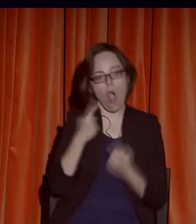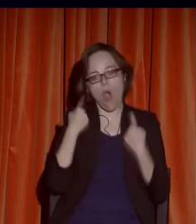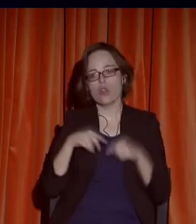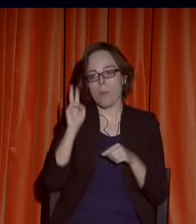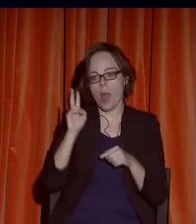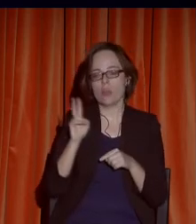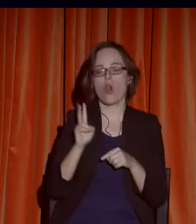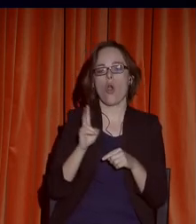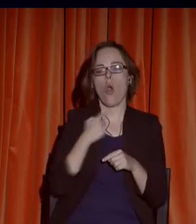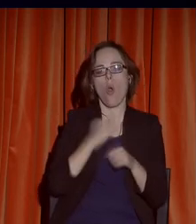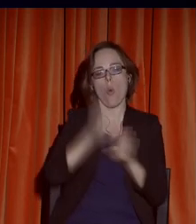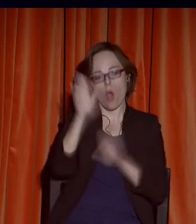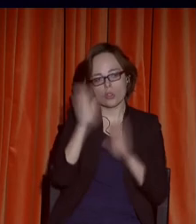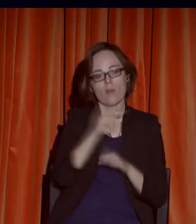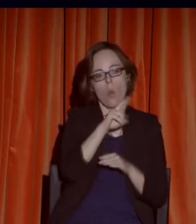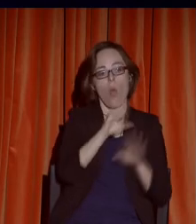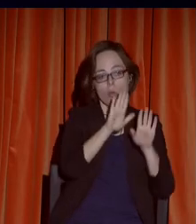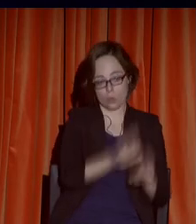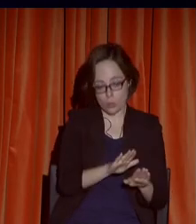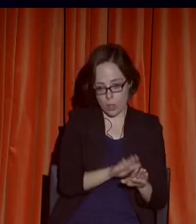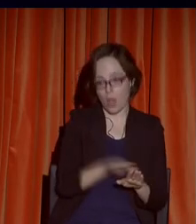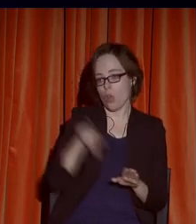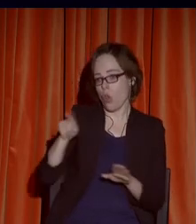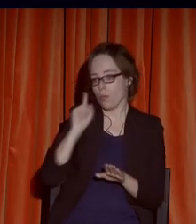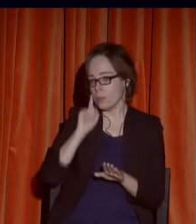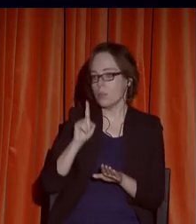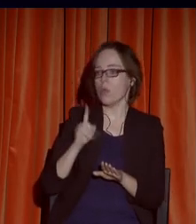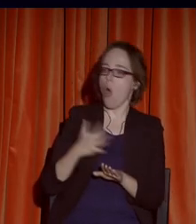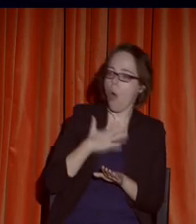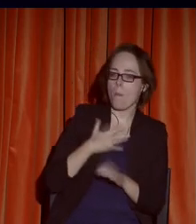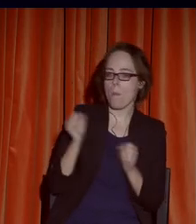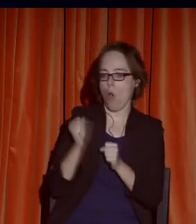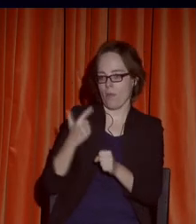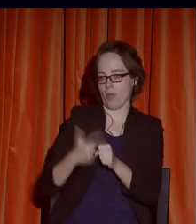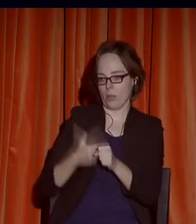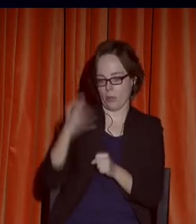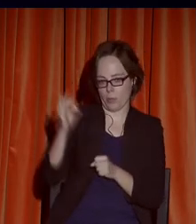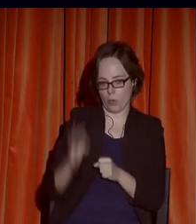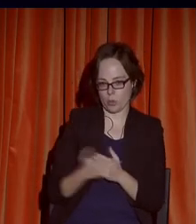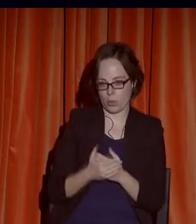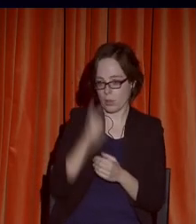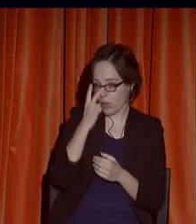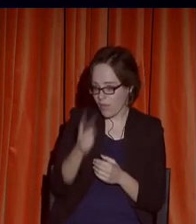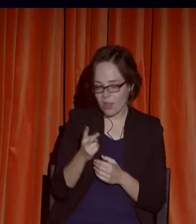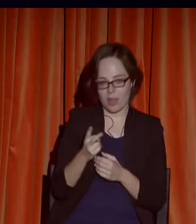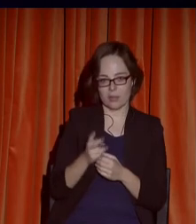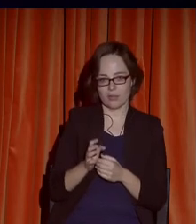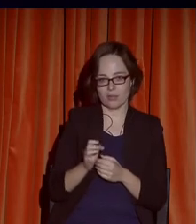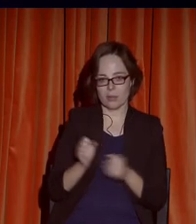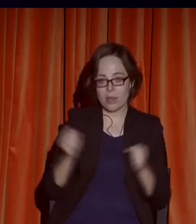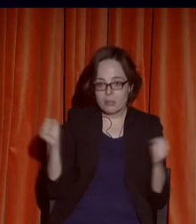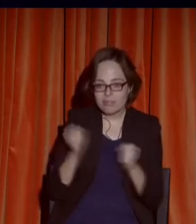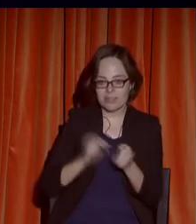którzy głosowali za pozostaniem w Unii Europejskiej, było ich mniej niż 25%. Strach to jest potężna